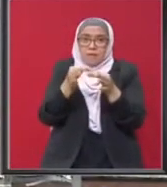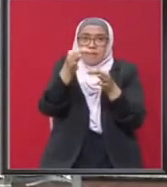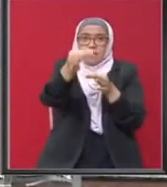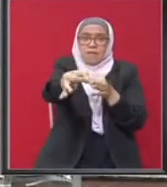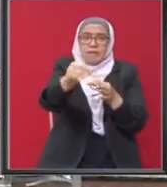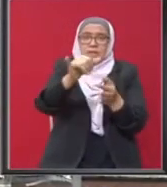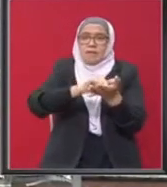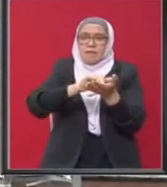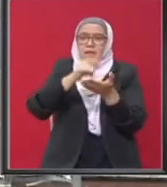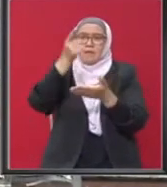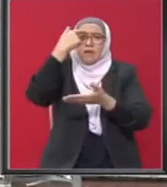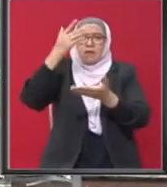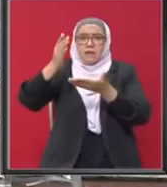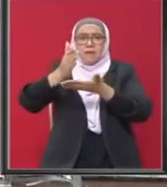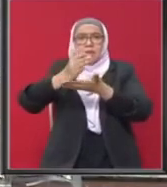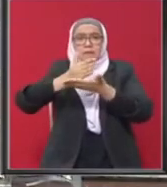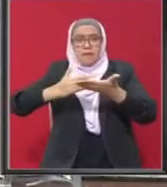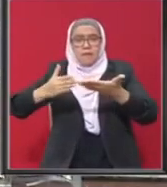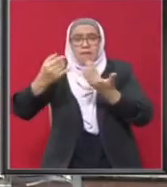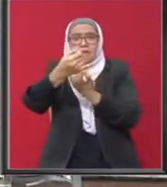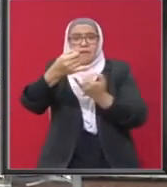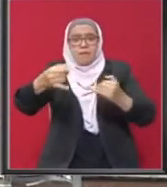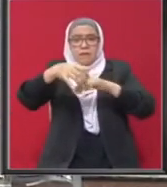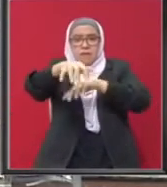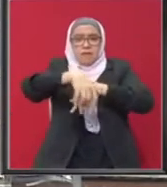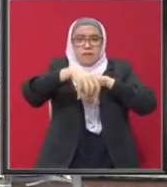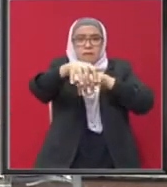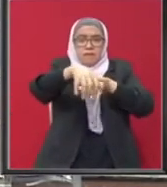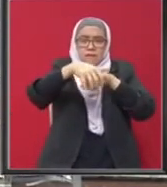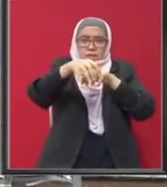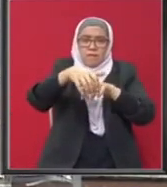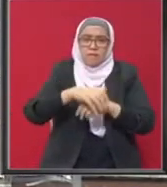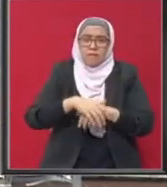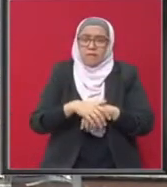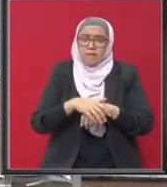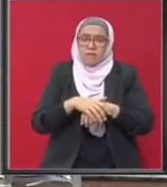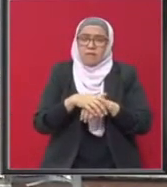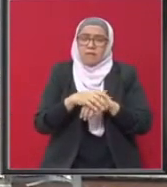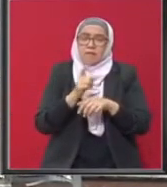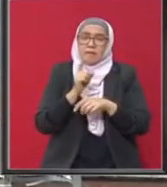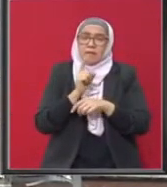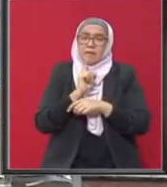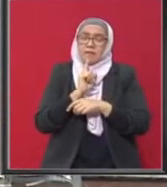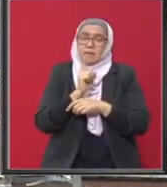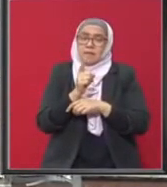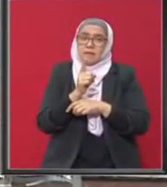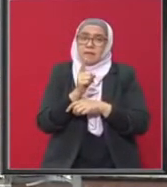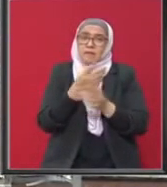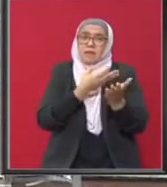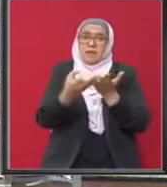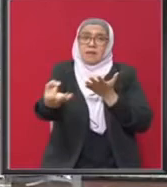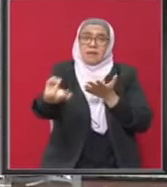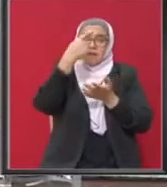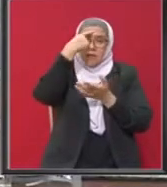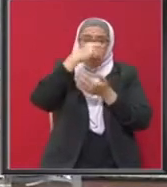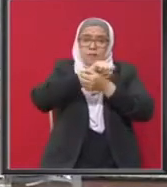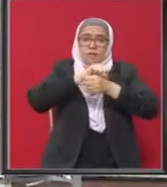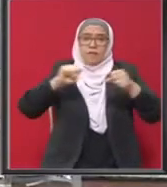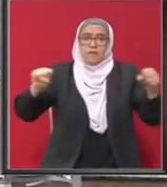di PH aja Batam pertanian yang mereka gagal untuk